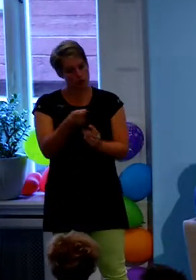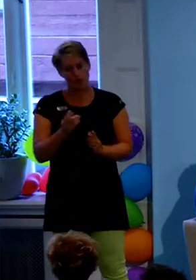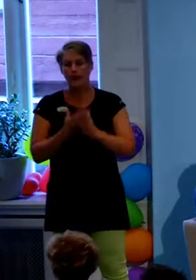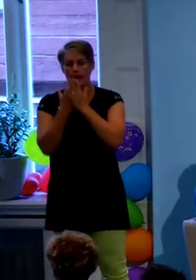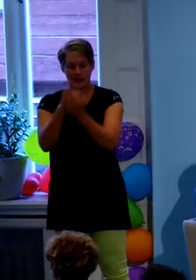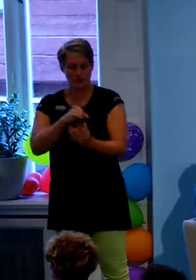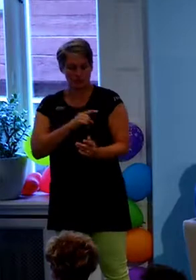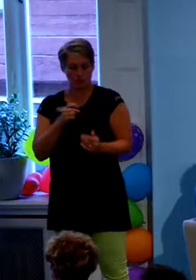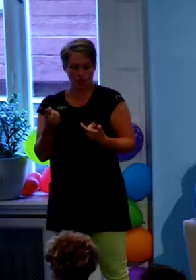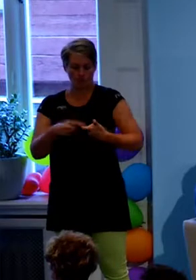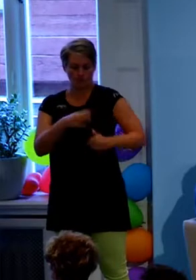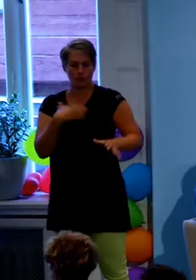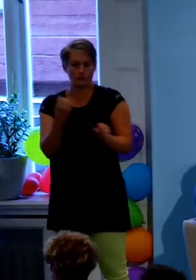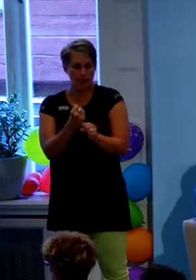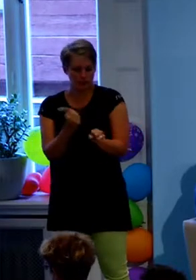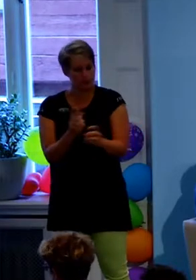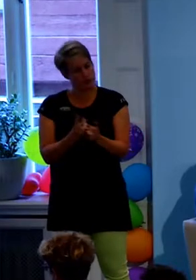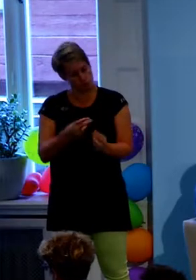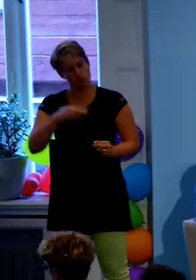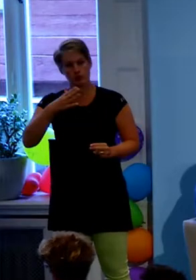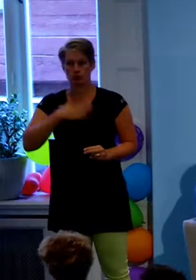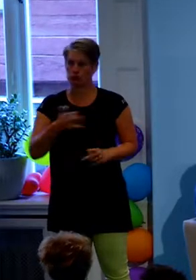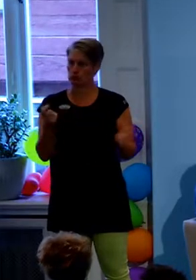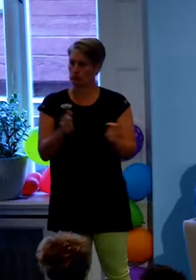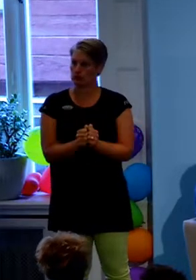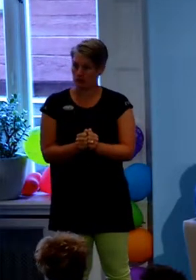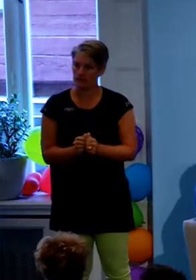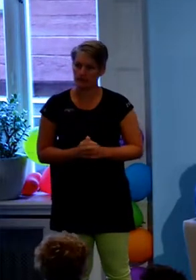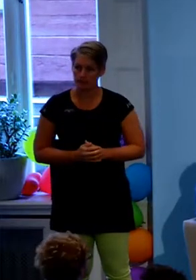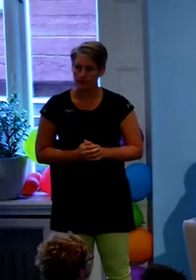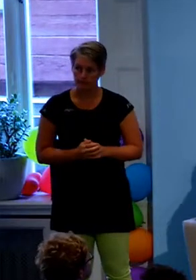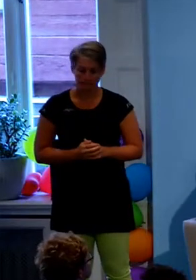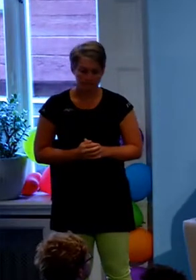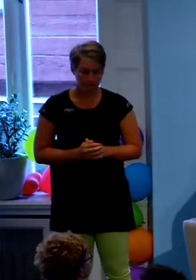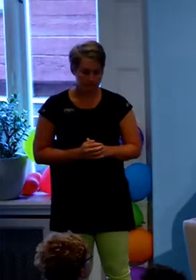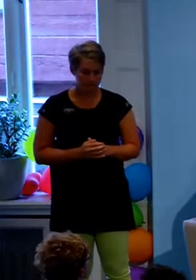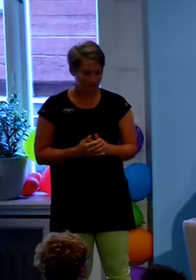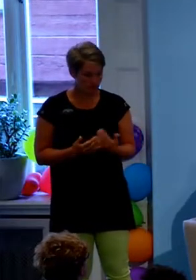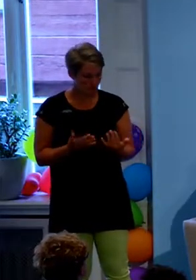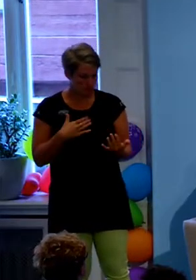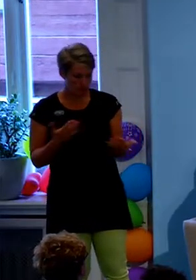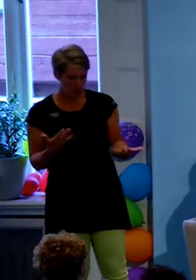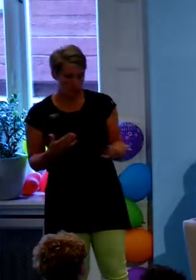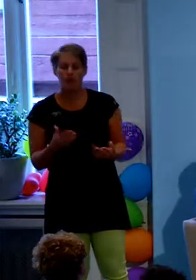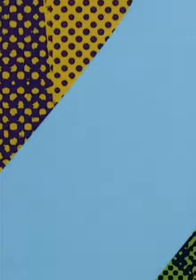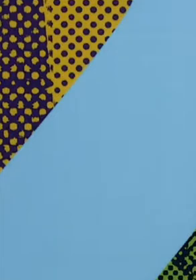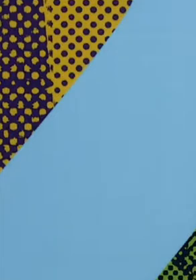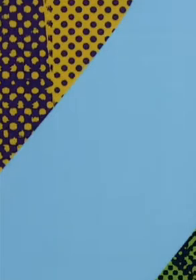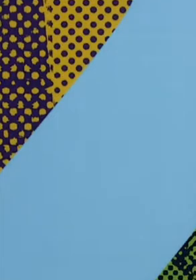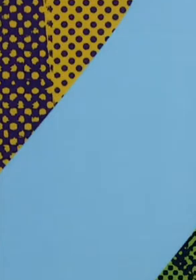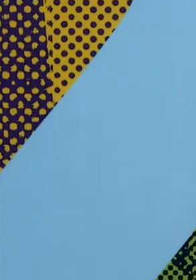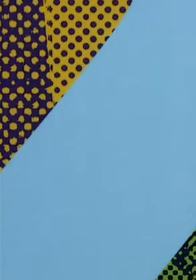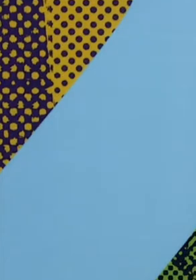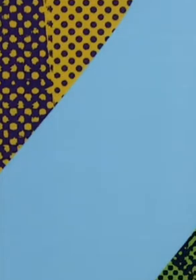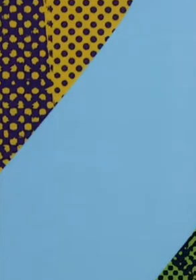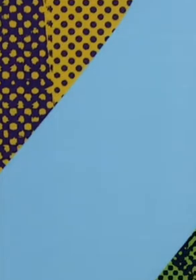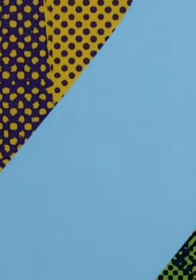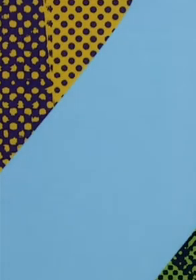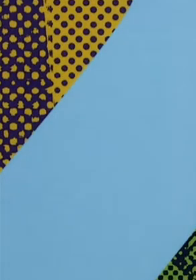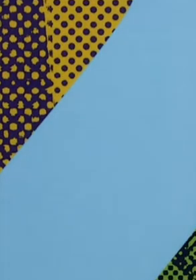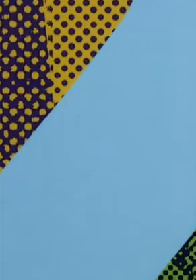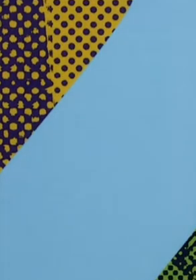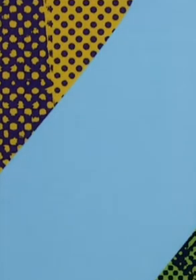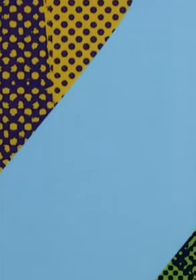och har tagit ställning. Och det är och du tagit ställning till fördel. Man vill göra skillnad, precis som du